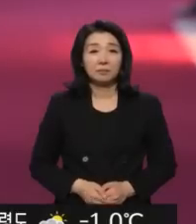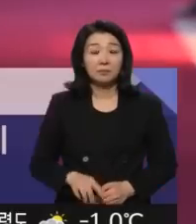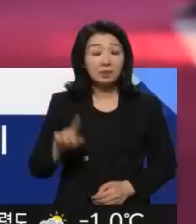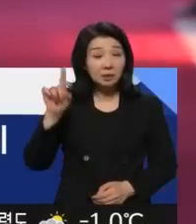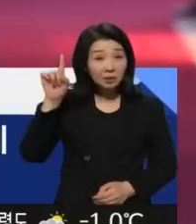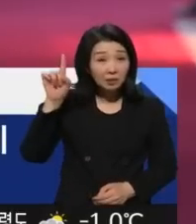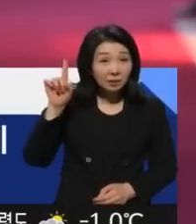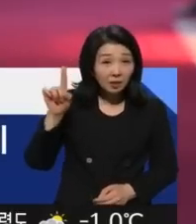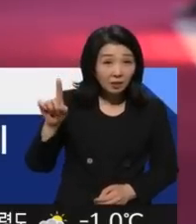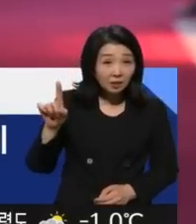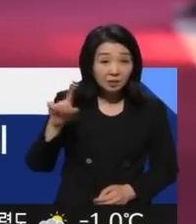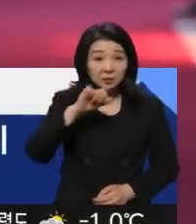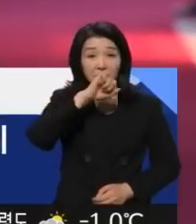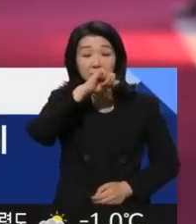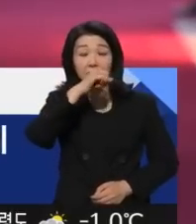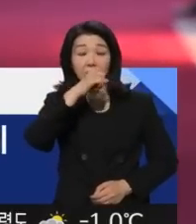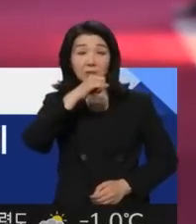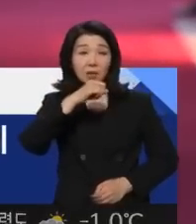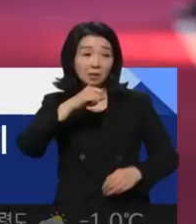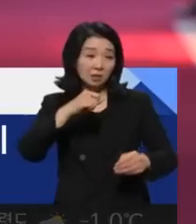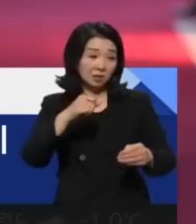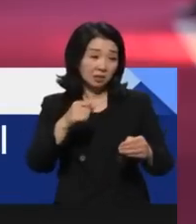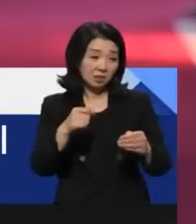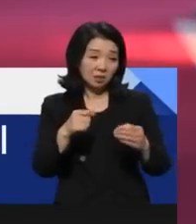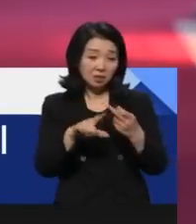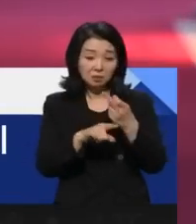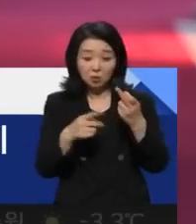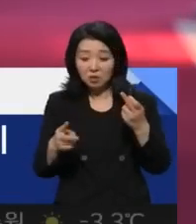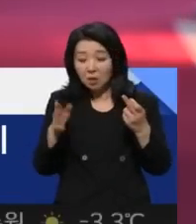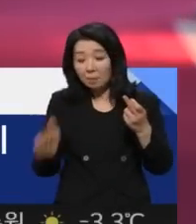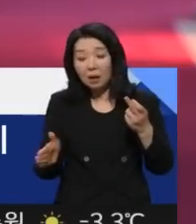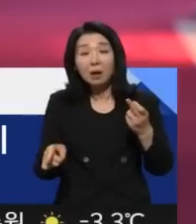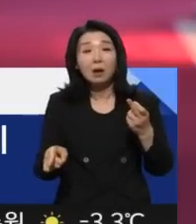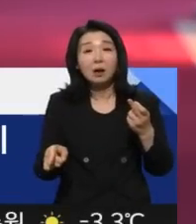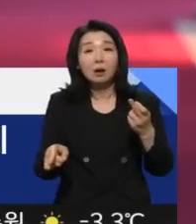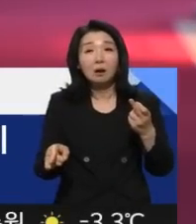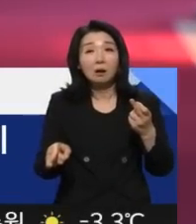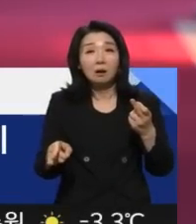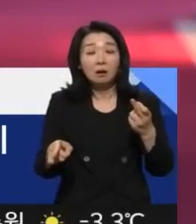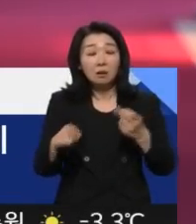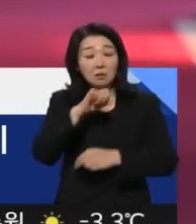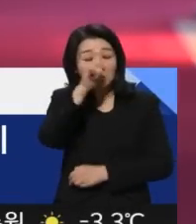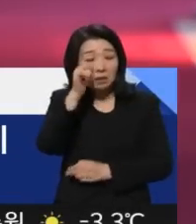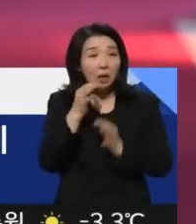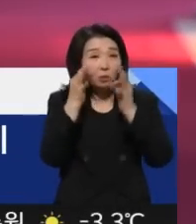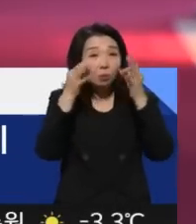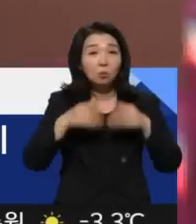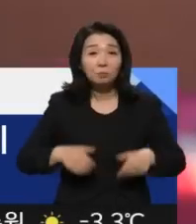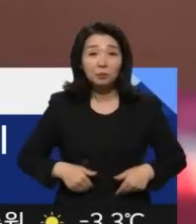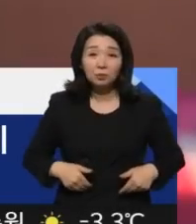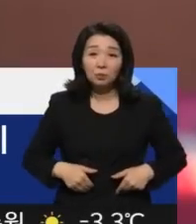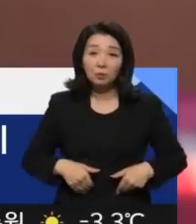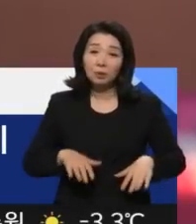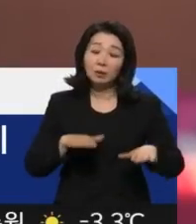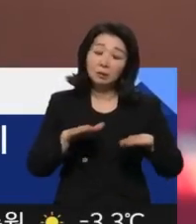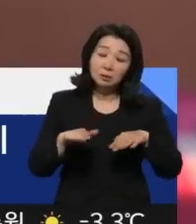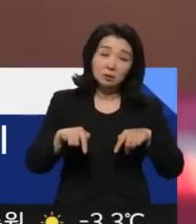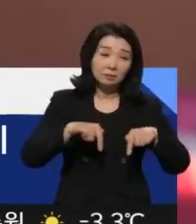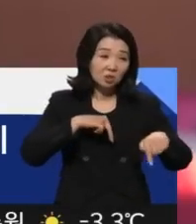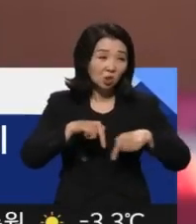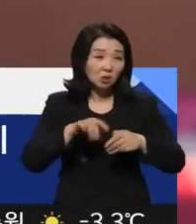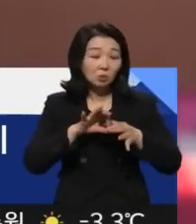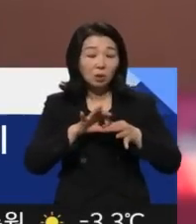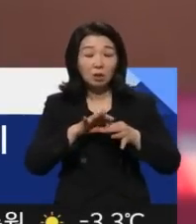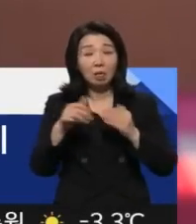내일이 예산안 처리 법정 시한인데 예산안 처리에 최선을 다해야 하는데 이런 정쟁적인